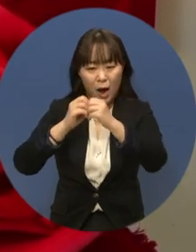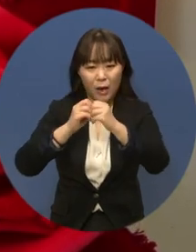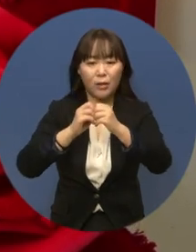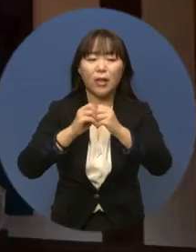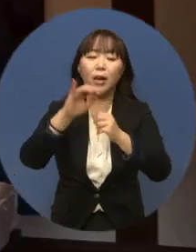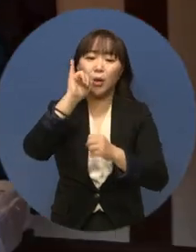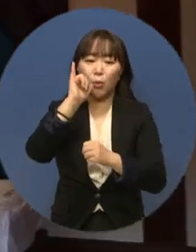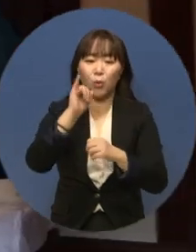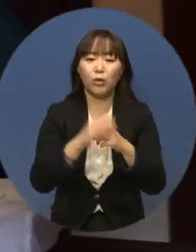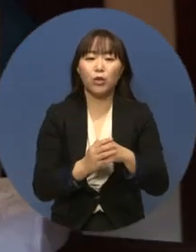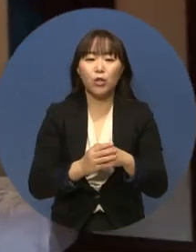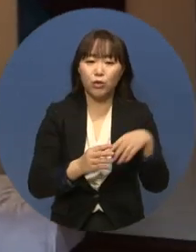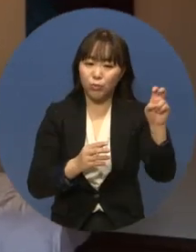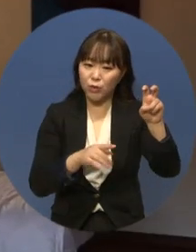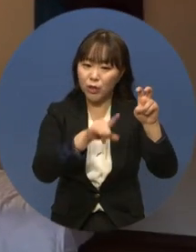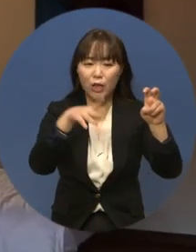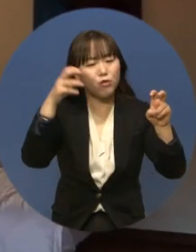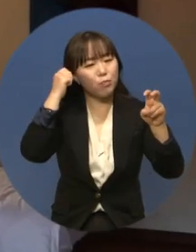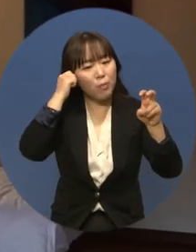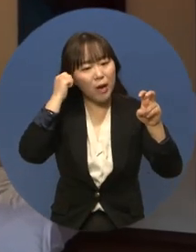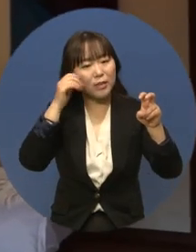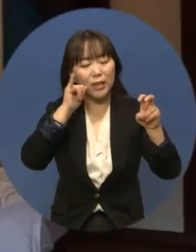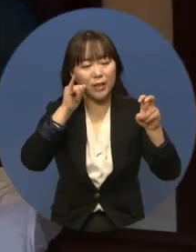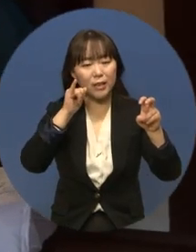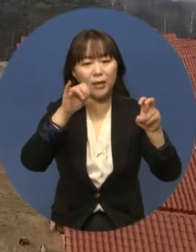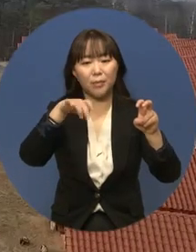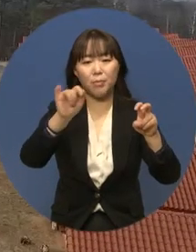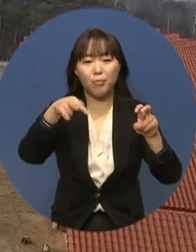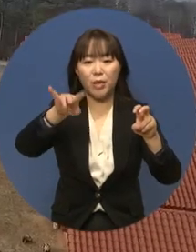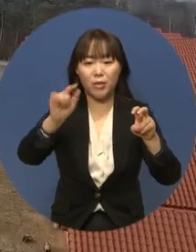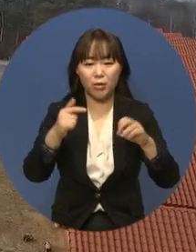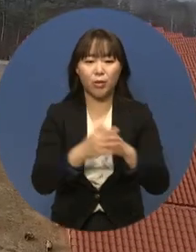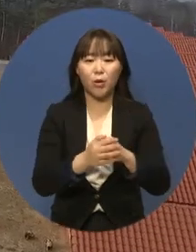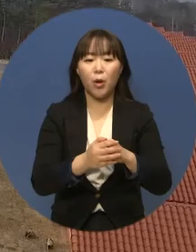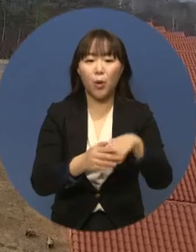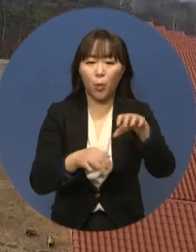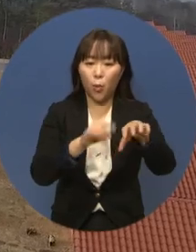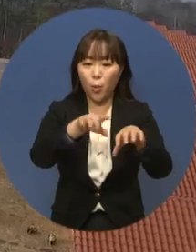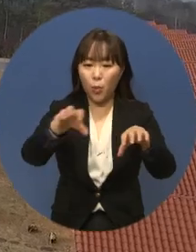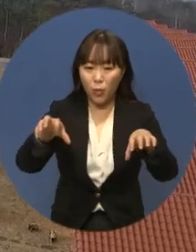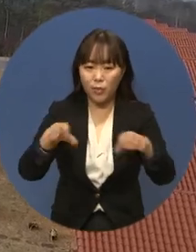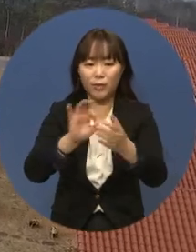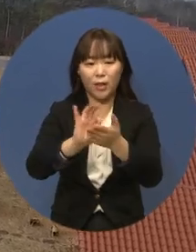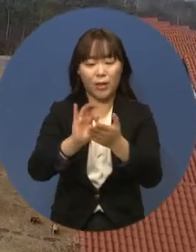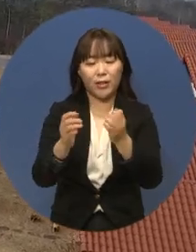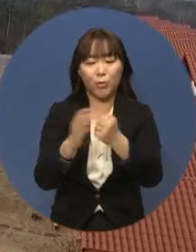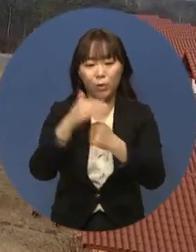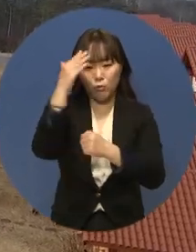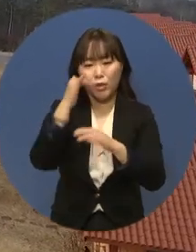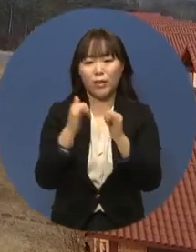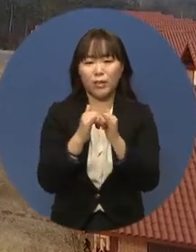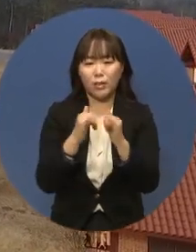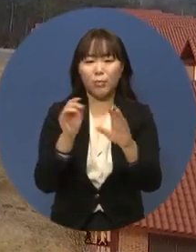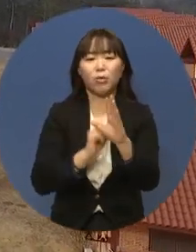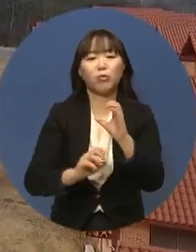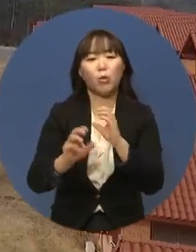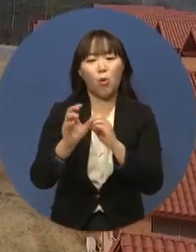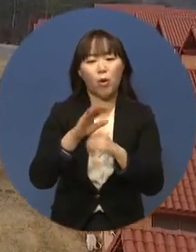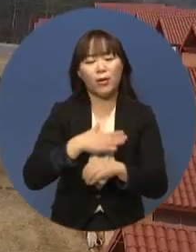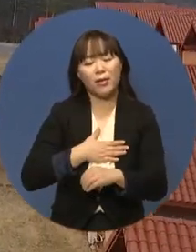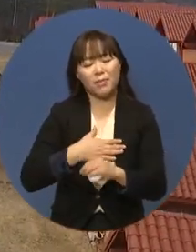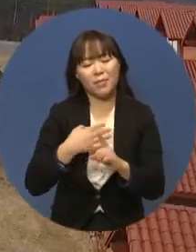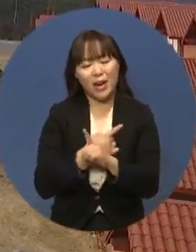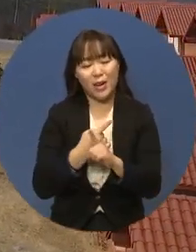있으며 20여동의 숙박시설인 펜션을 갤러리 공간으로 활용해 관람객들에게 더없는